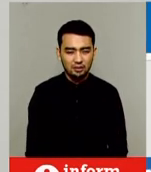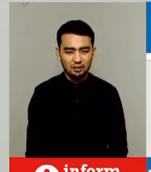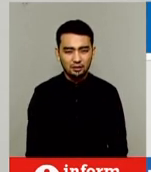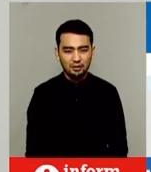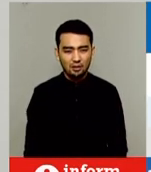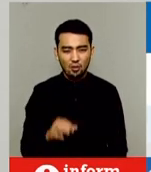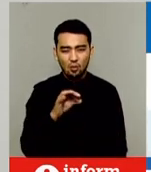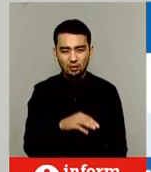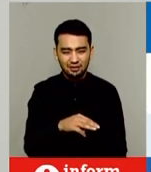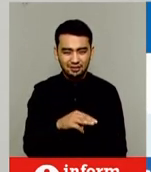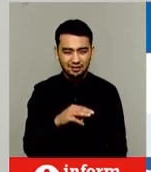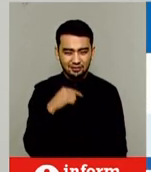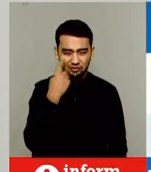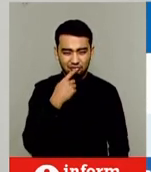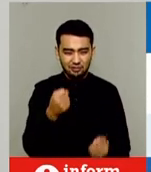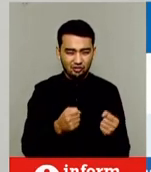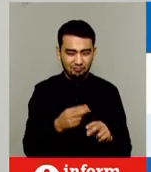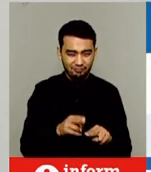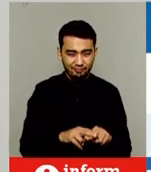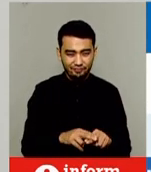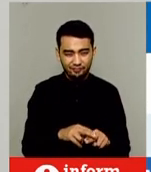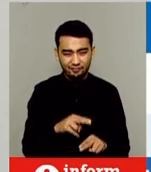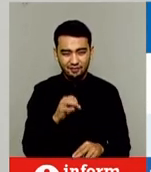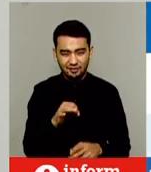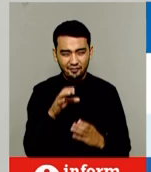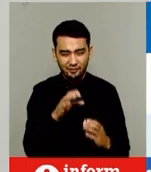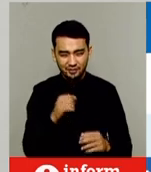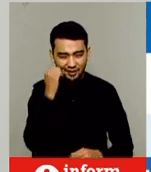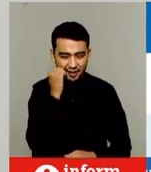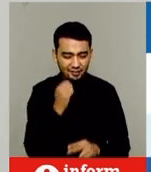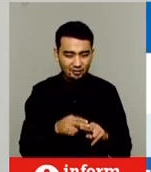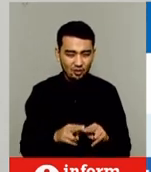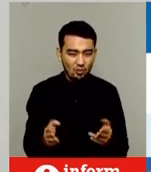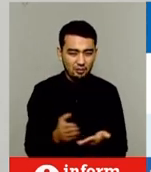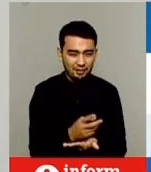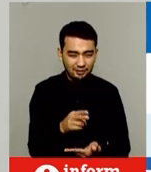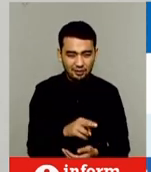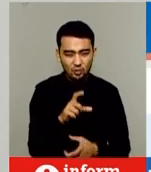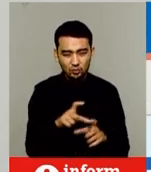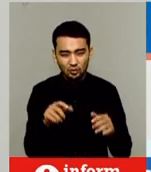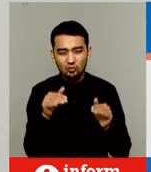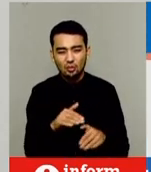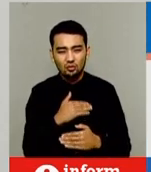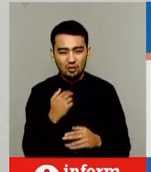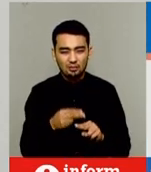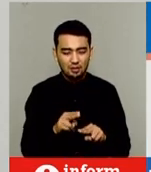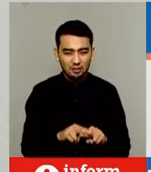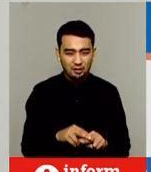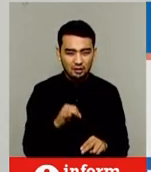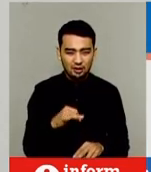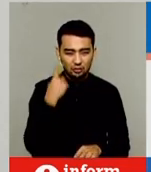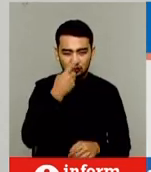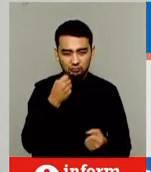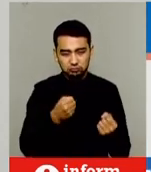избавляться от личного транспорта. Не то, чтобы продать автомашину, но хотя бы с понедельника по пятницу люди, чтобы не трогали личного транспорта, не вышли